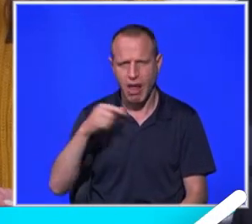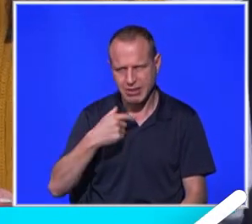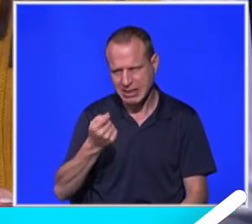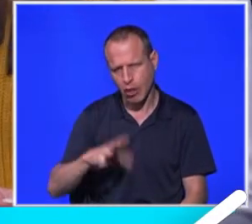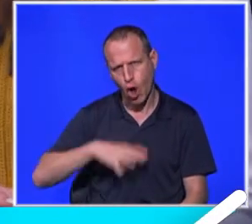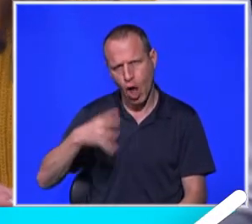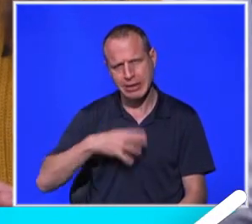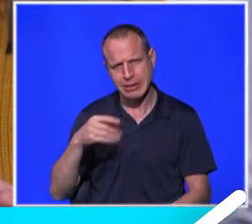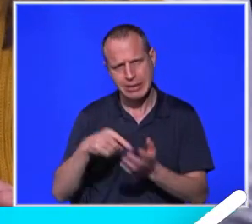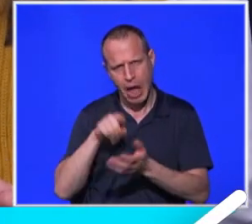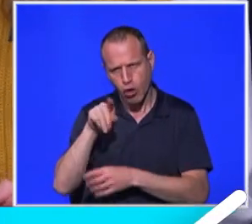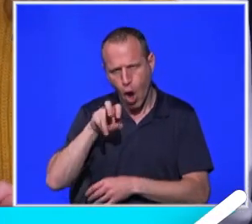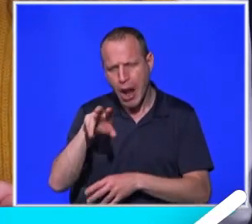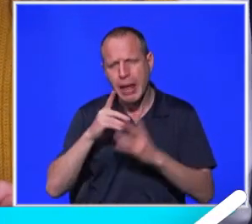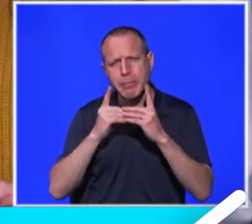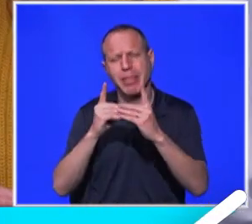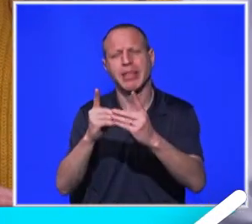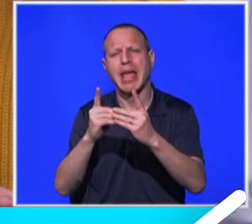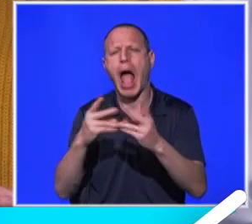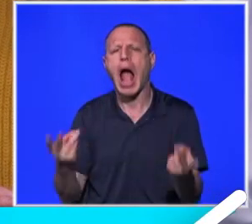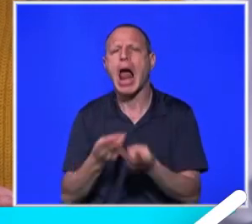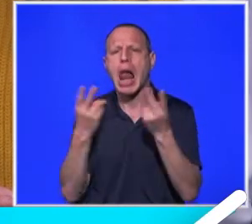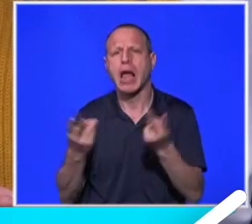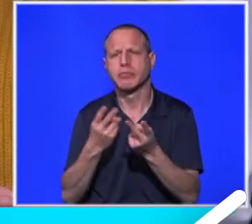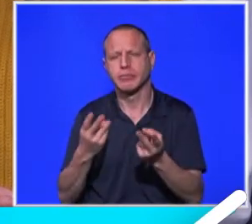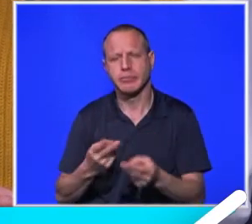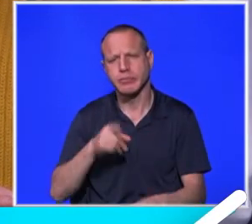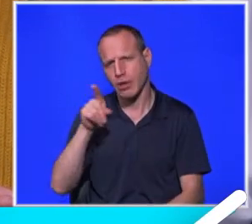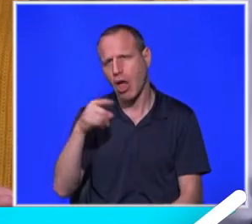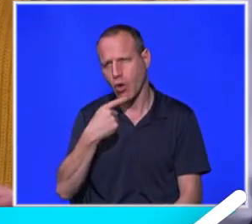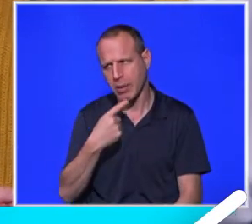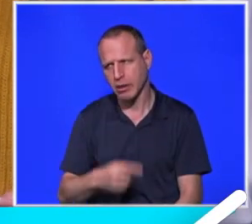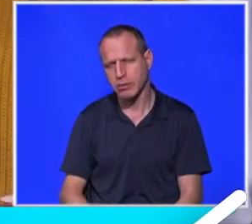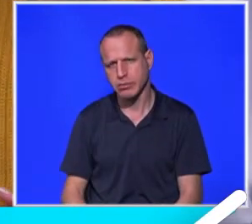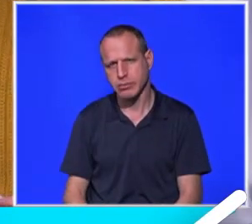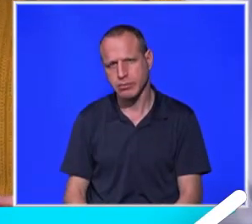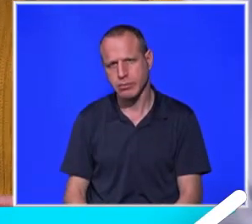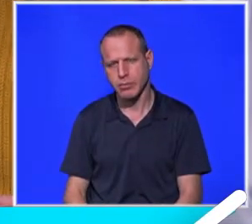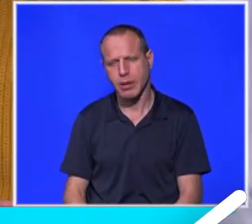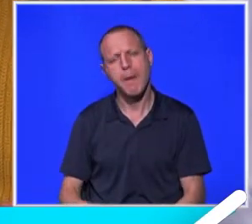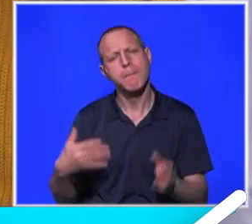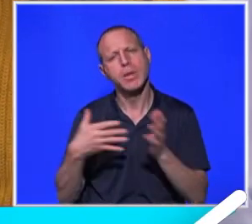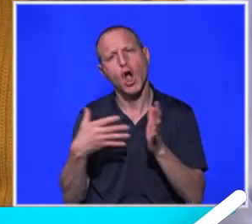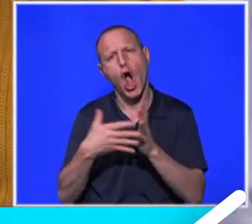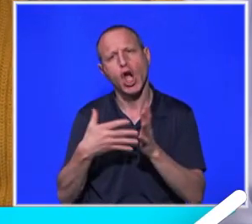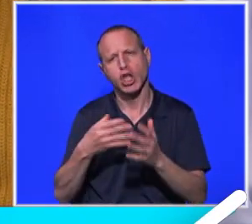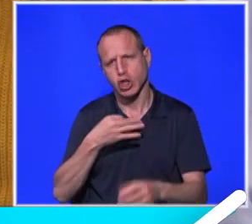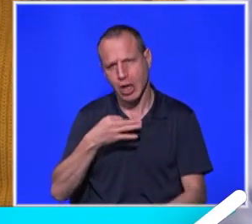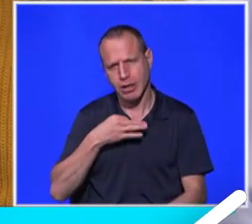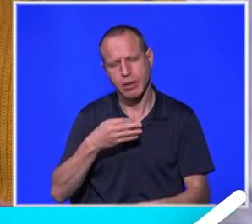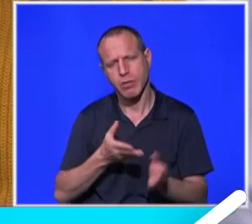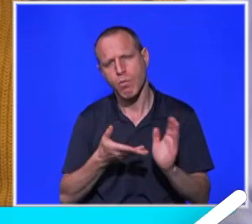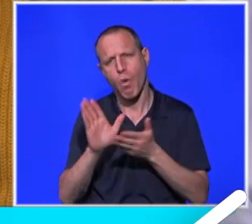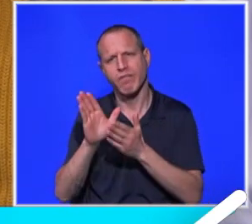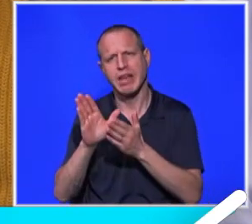כועס. כי בעצם את הולכת בדרך הקלה. את אומרת, הביקורת שלי מופנית